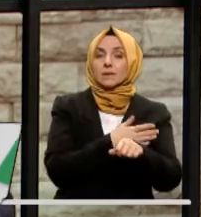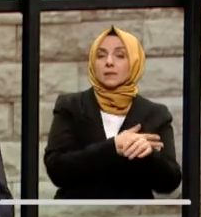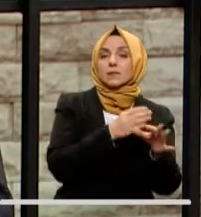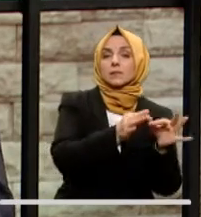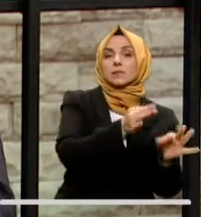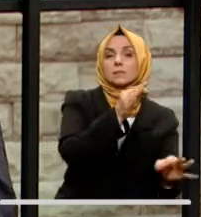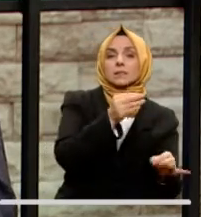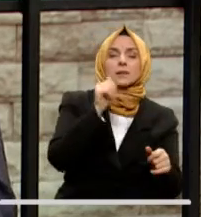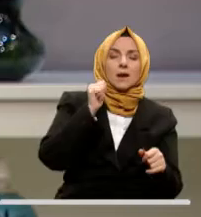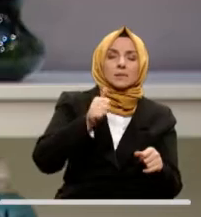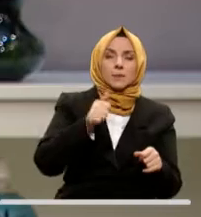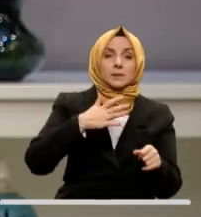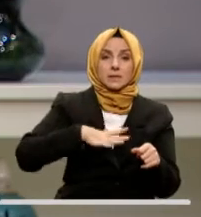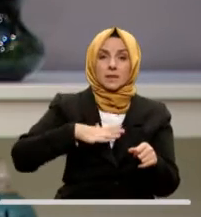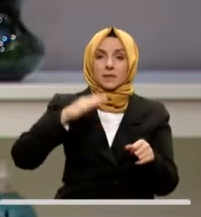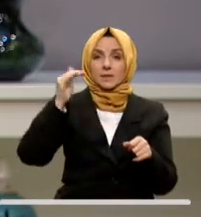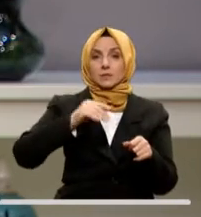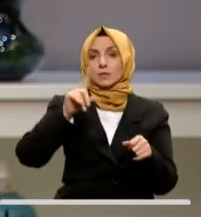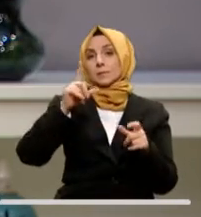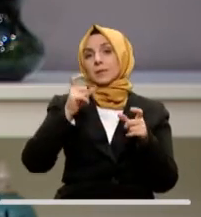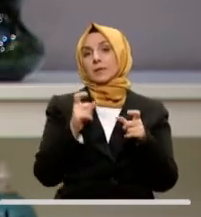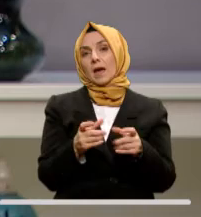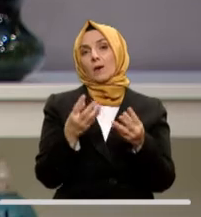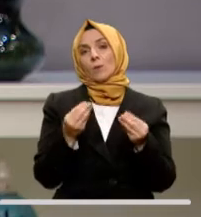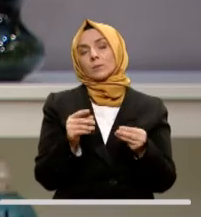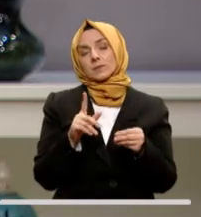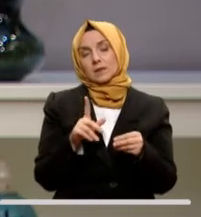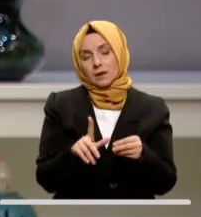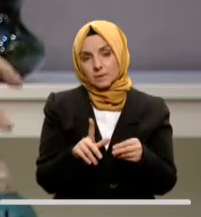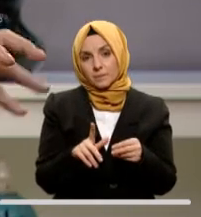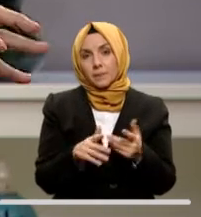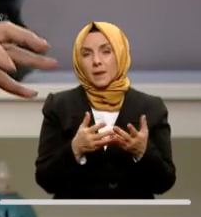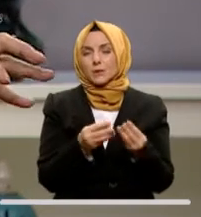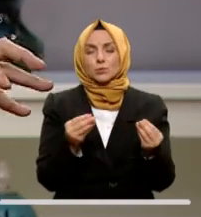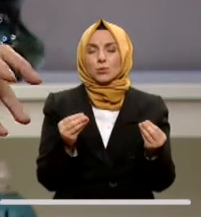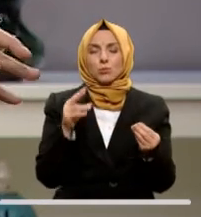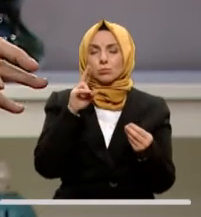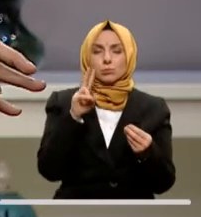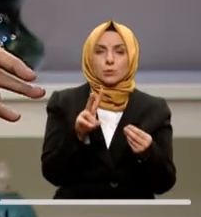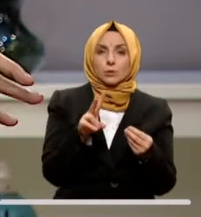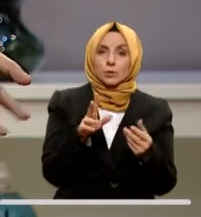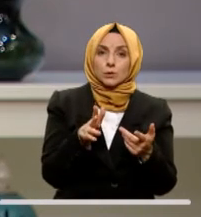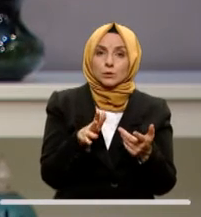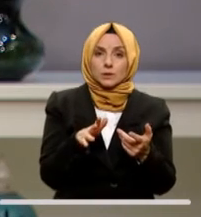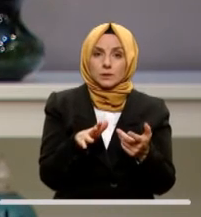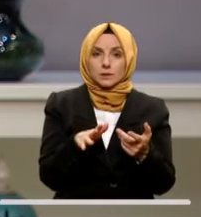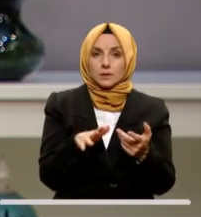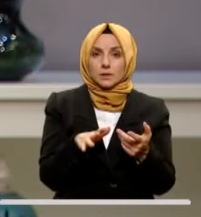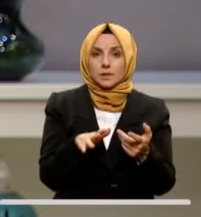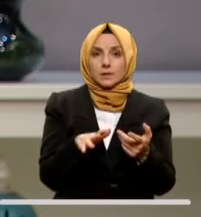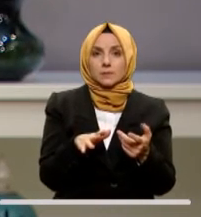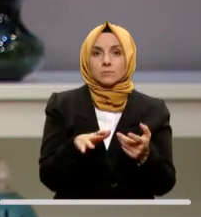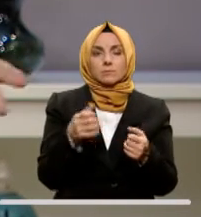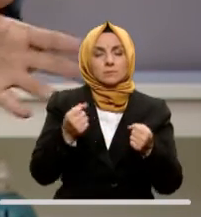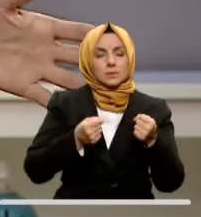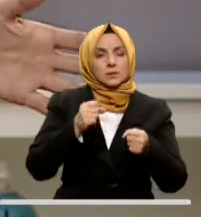girebileceğimiz de ya bir de özellikle son zamanlarda çok fazla görür oldukları mobil kan bağışı şeylerimiz var Öyle